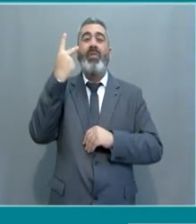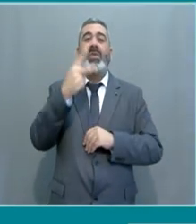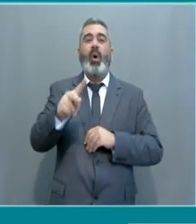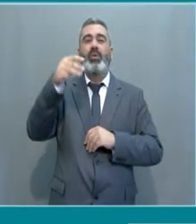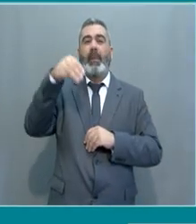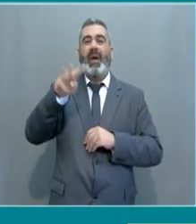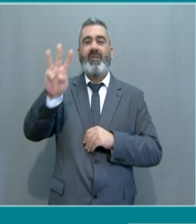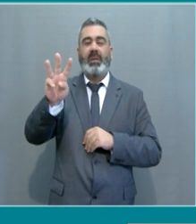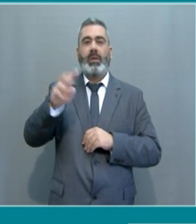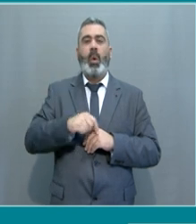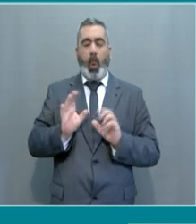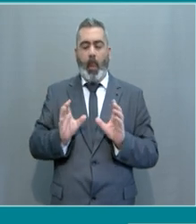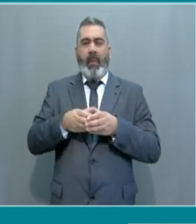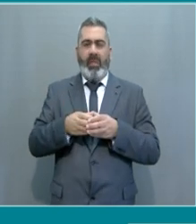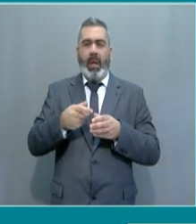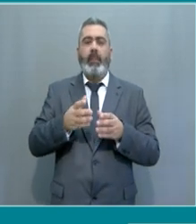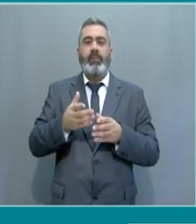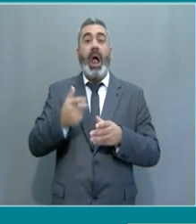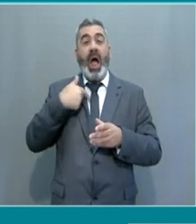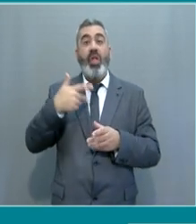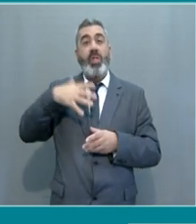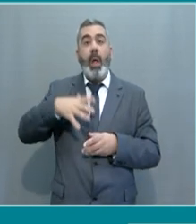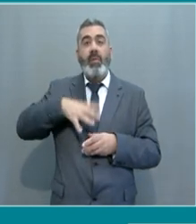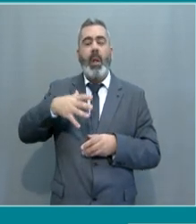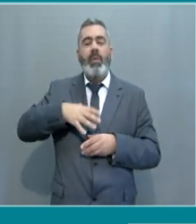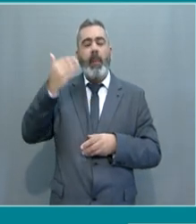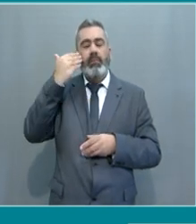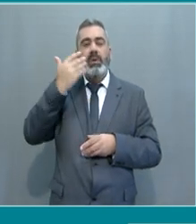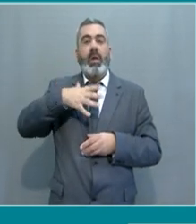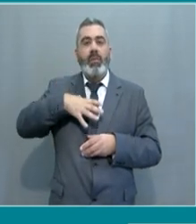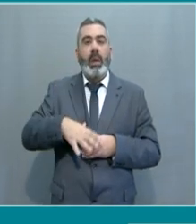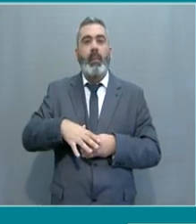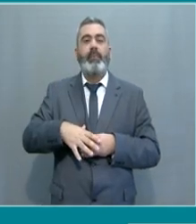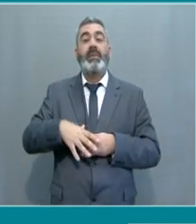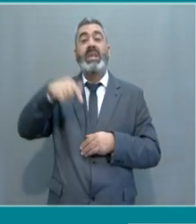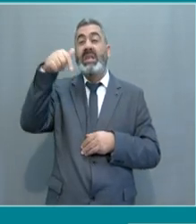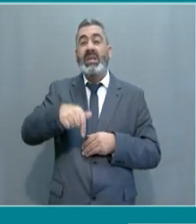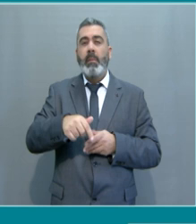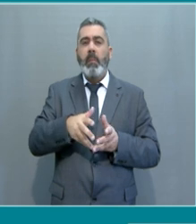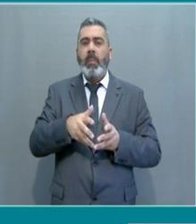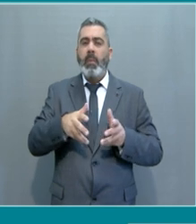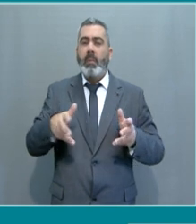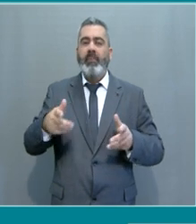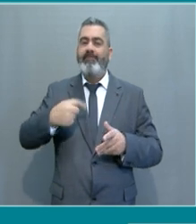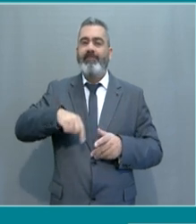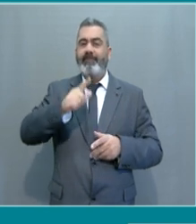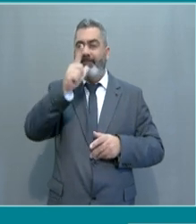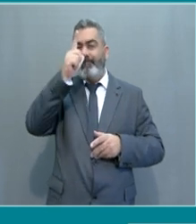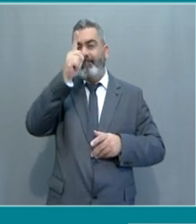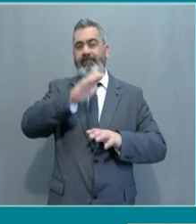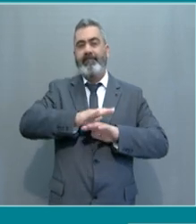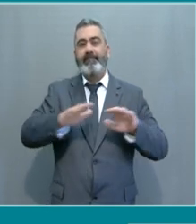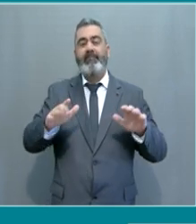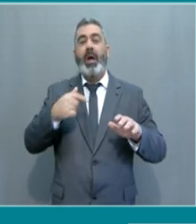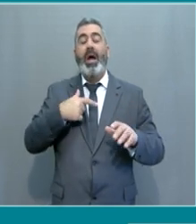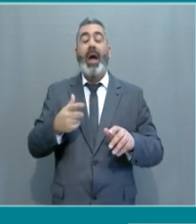ΜΒ, μια μικρή ομάδα και πολλή όρεξη. Σήμερα είμαστε περήφανοι που έχουμε πλέον,